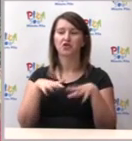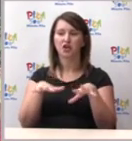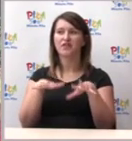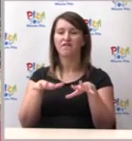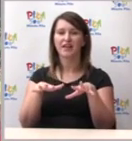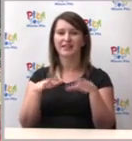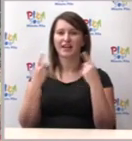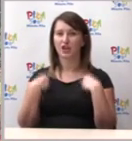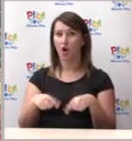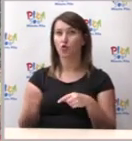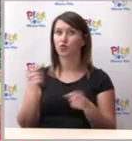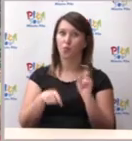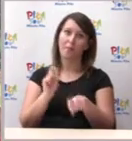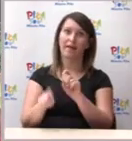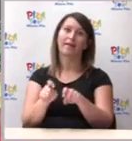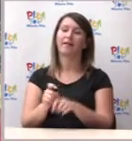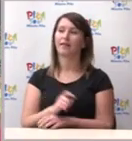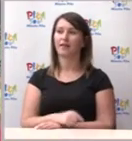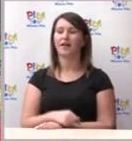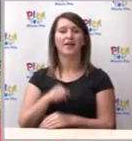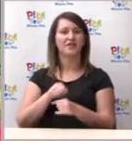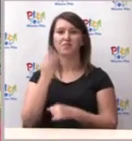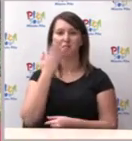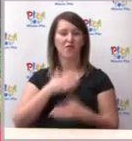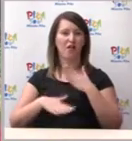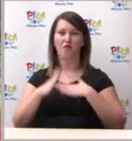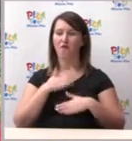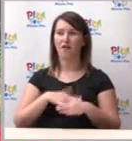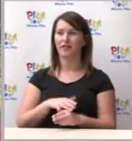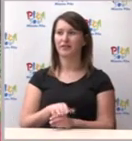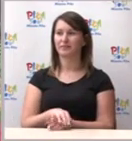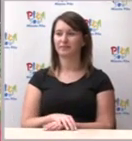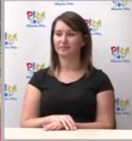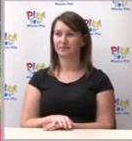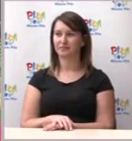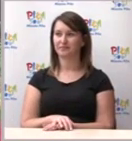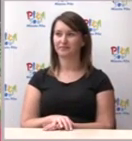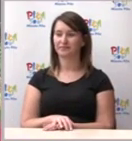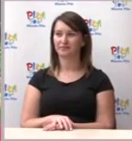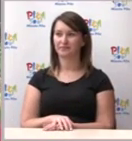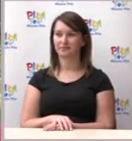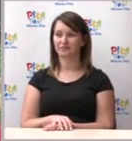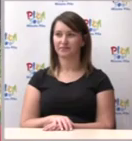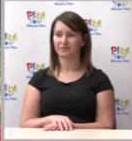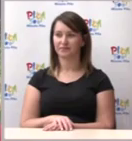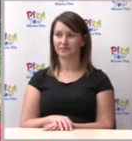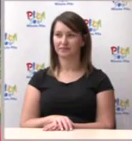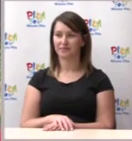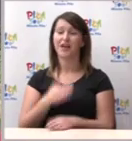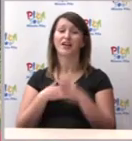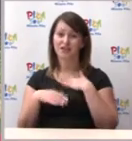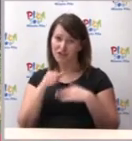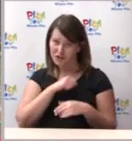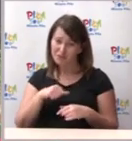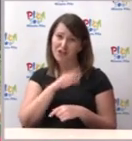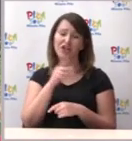tutaj już po prostu nie jesteśmy w stanie tego ogarnąć. Cieszymy się, że możemy taką imprezę robić dla